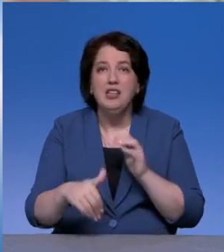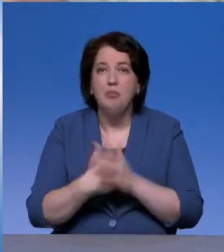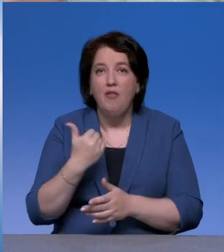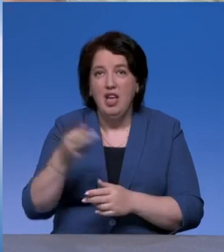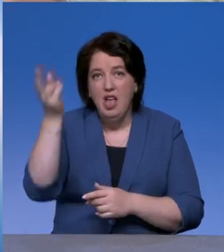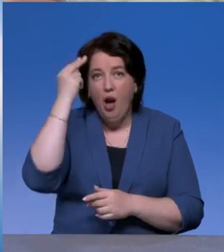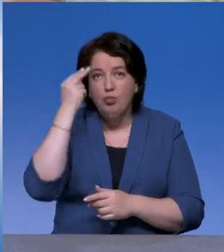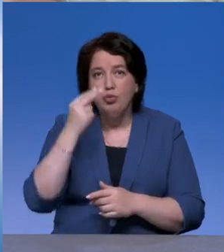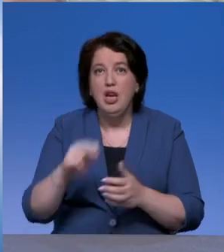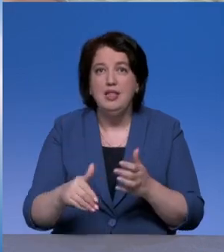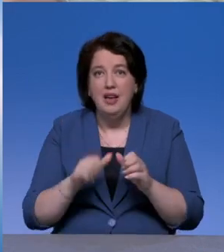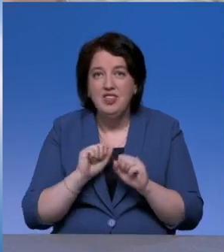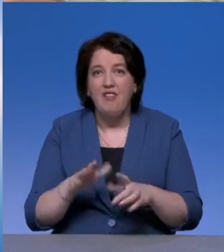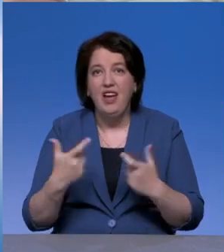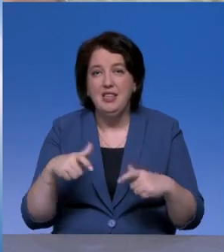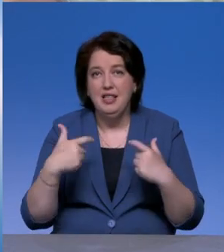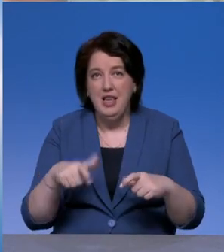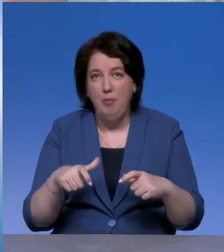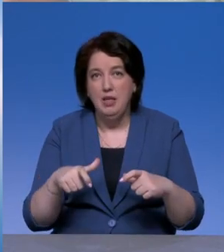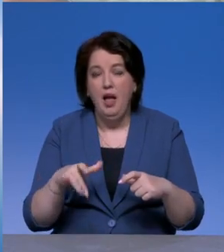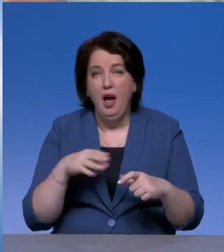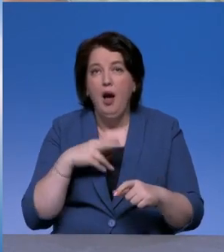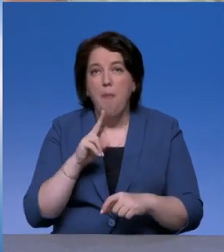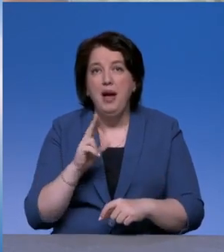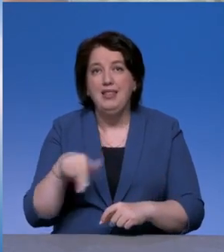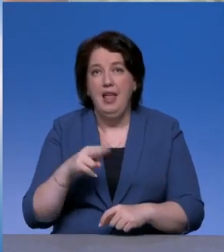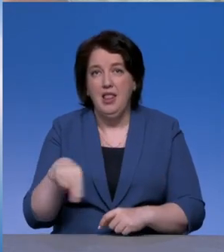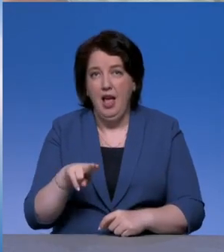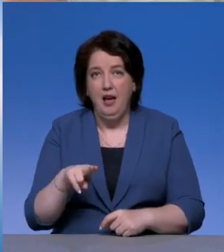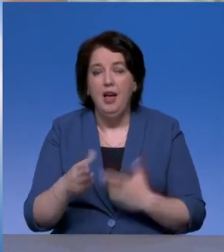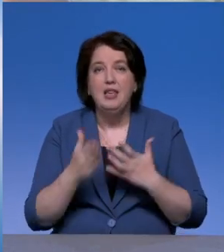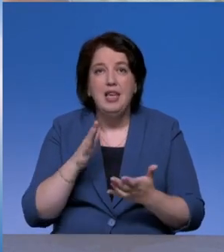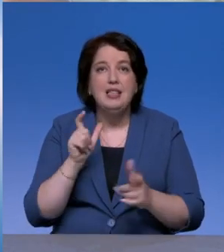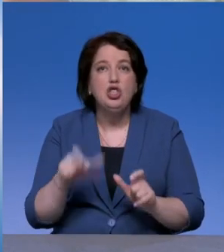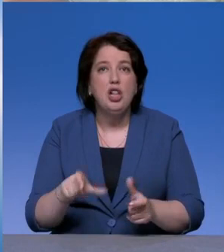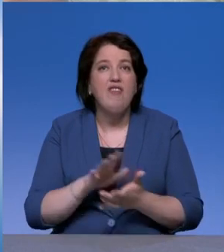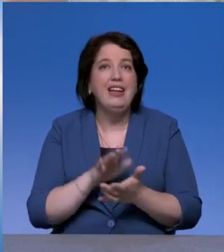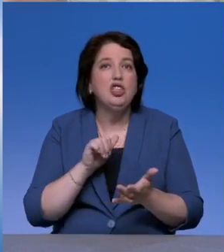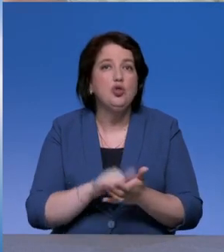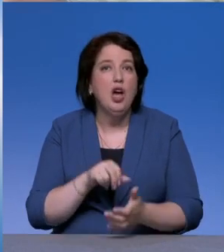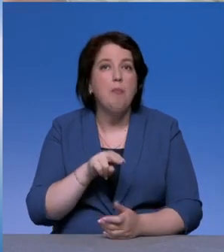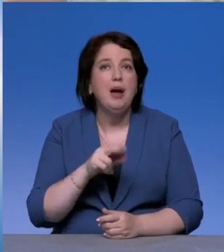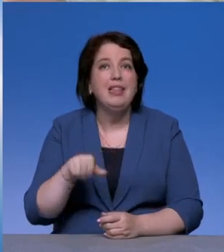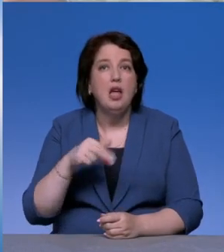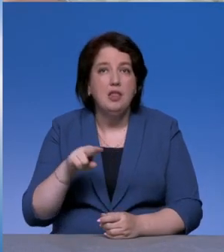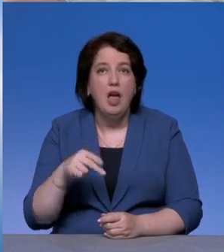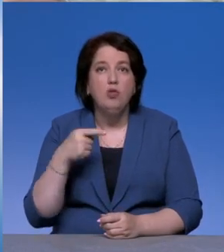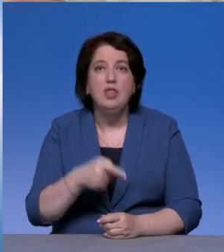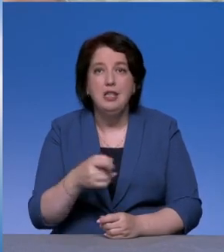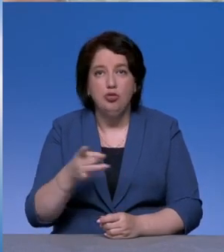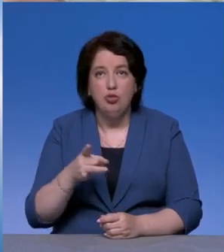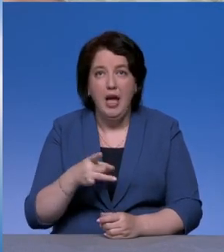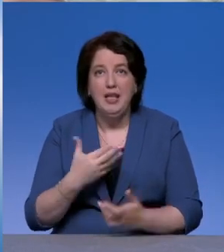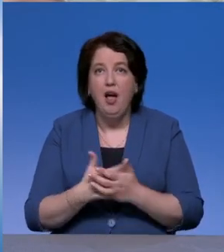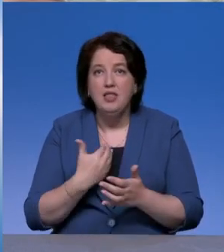правилам дорожного движения. Но потому что если человек нарушает ПДД 1000 раз, то, скорее всего, он их не знает. Но мы